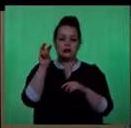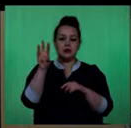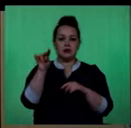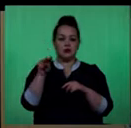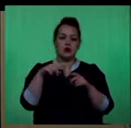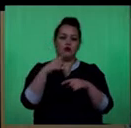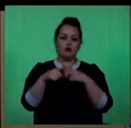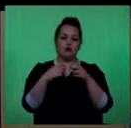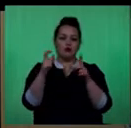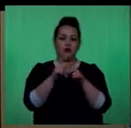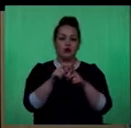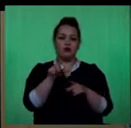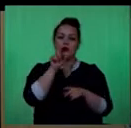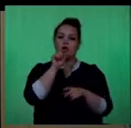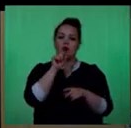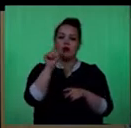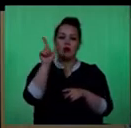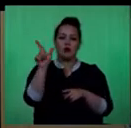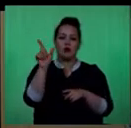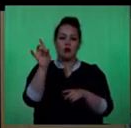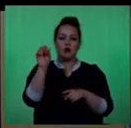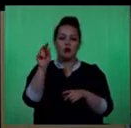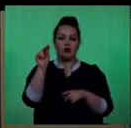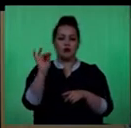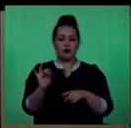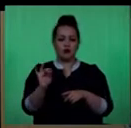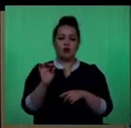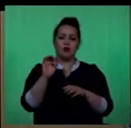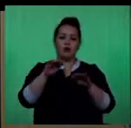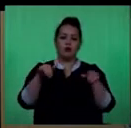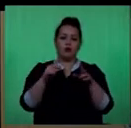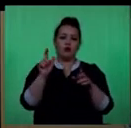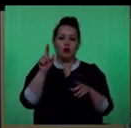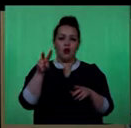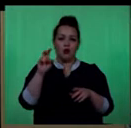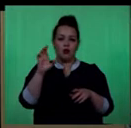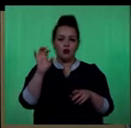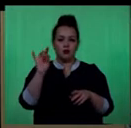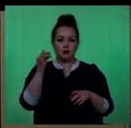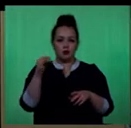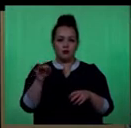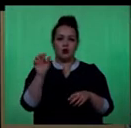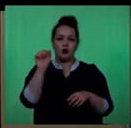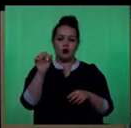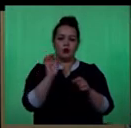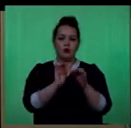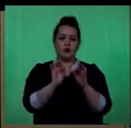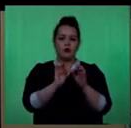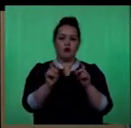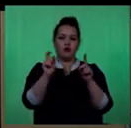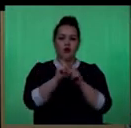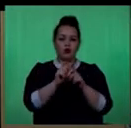грачи молодцы слове грачи пропущены гласный а потому что проверочное слово